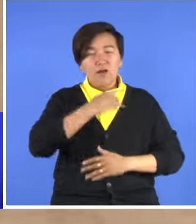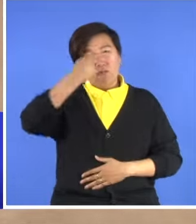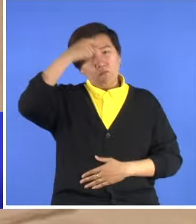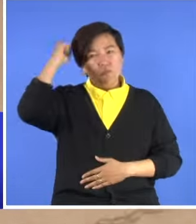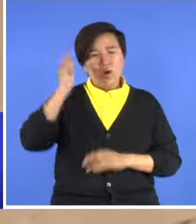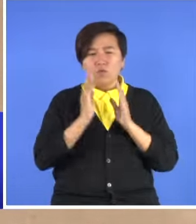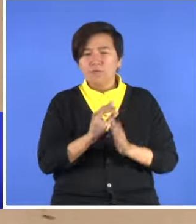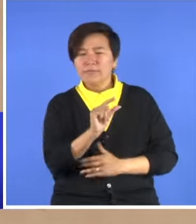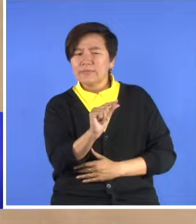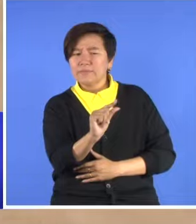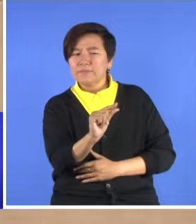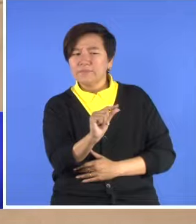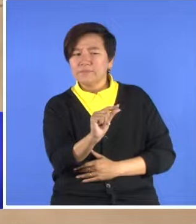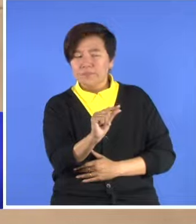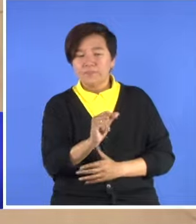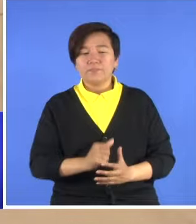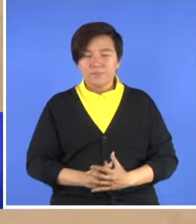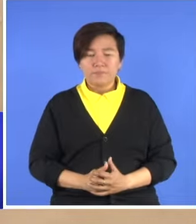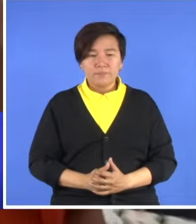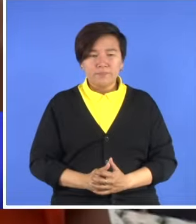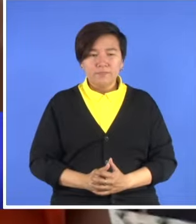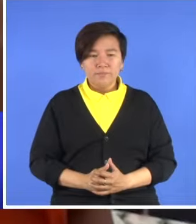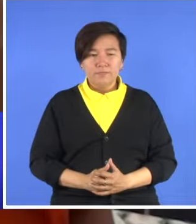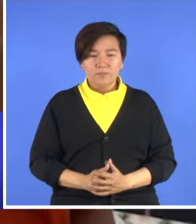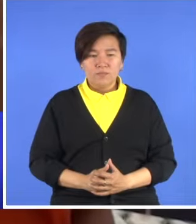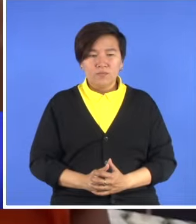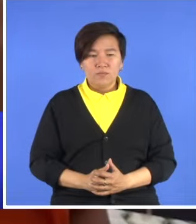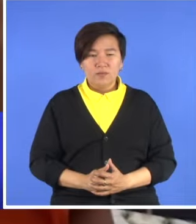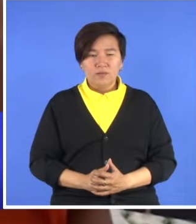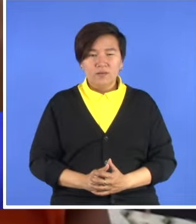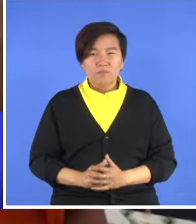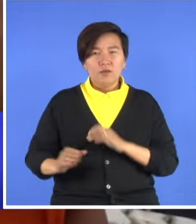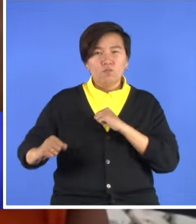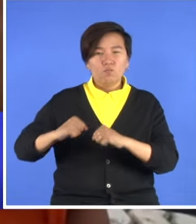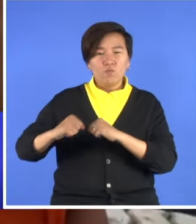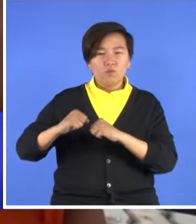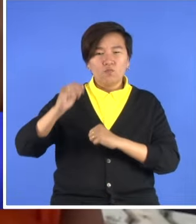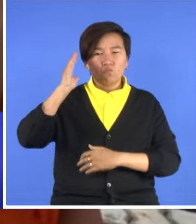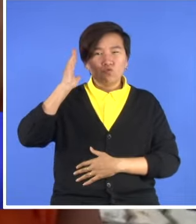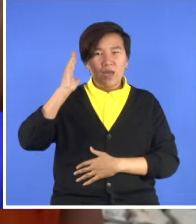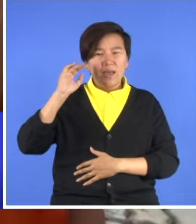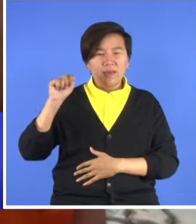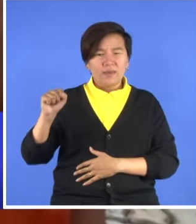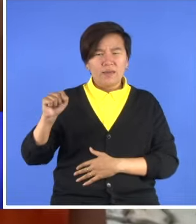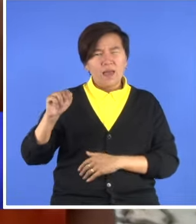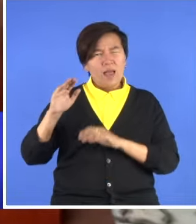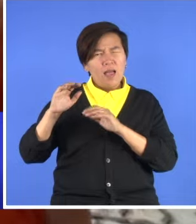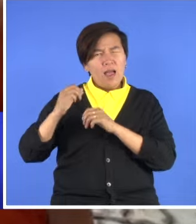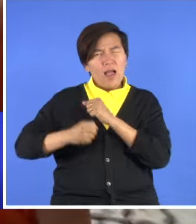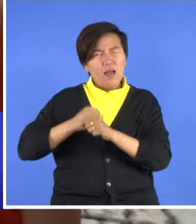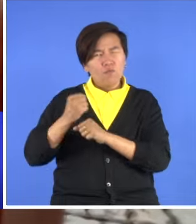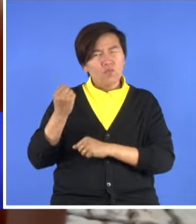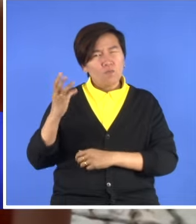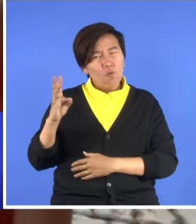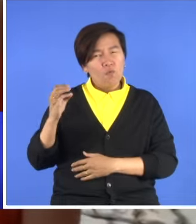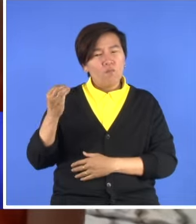บิณฑบาตในตอนเช้าอยู่ที่ซอยบ้านป่าอ่าเหมือดสันติสุขมีชายวัยรุ่นนะครับเนี่ย16-17ปีอายุโดยประมาณ 2คนอ่า